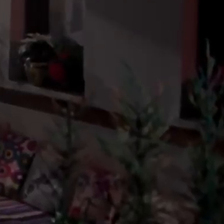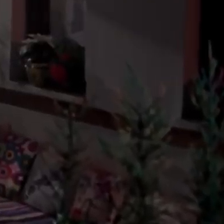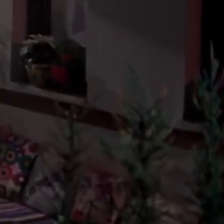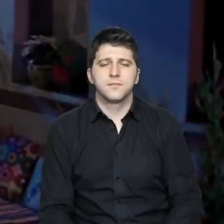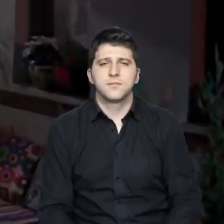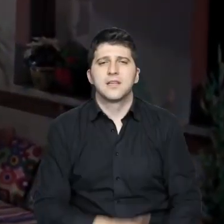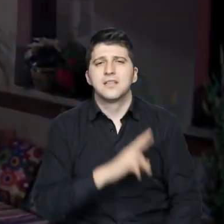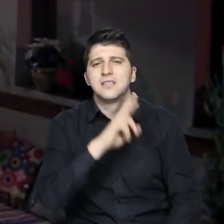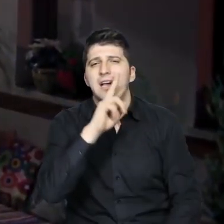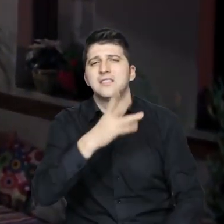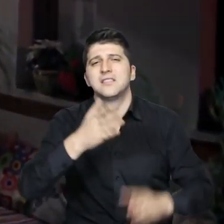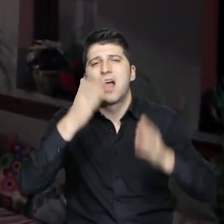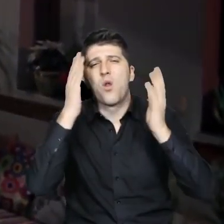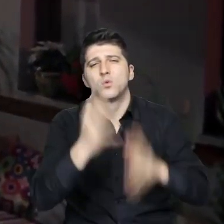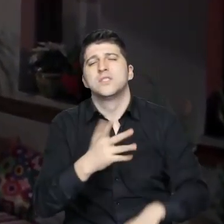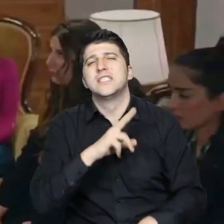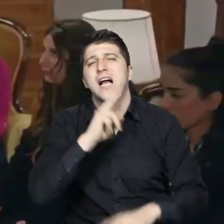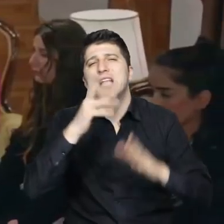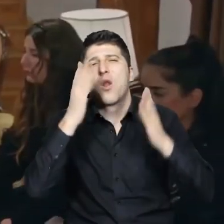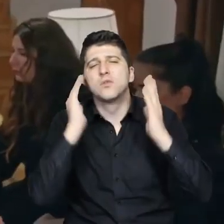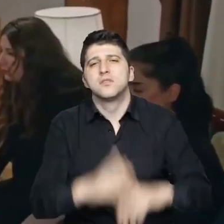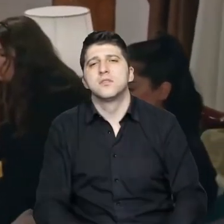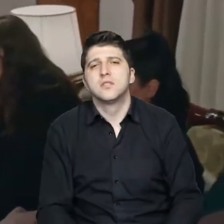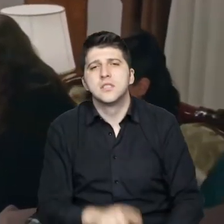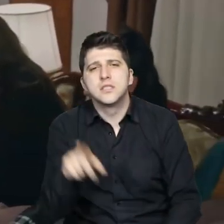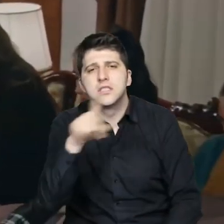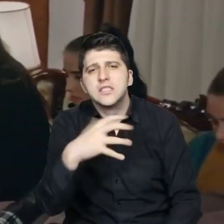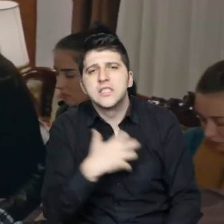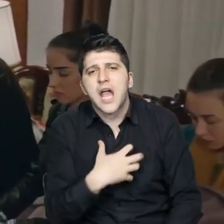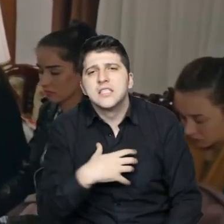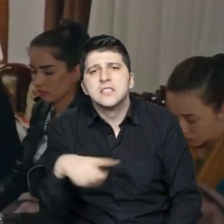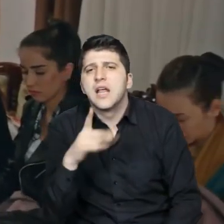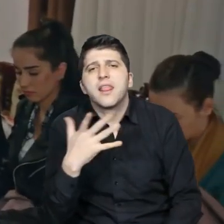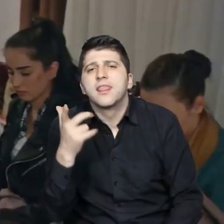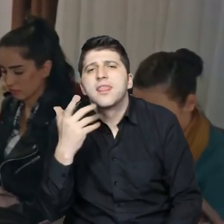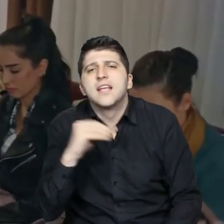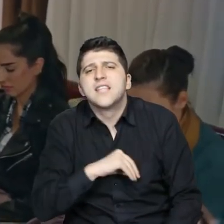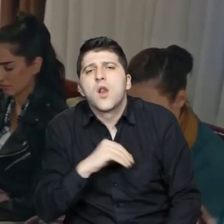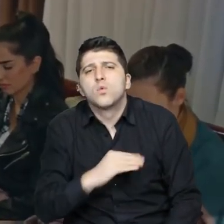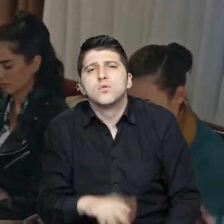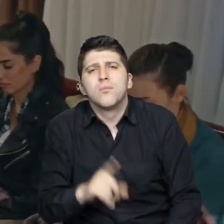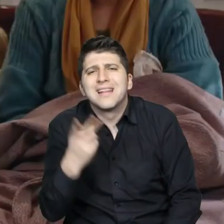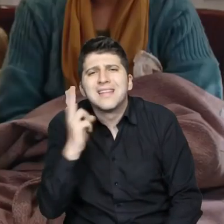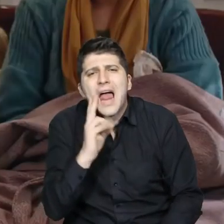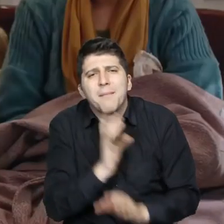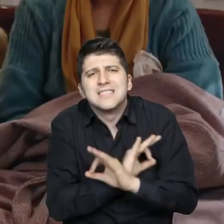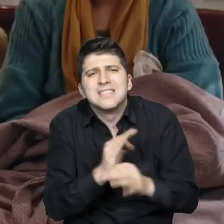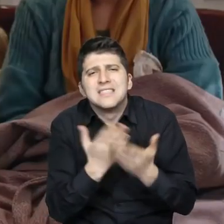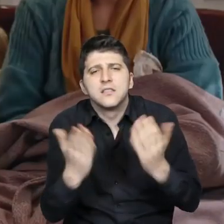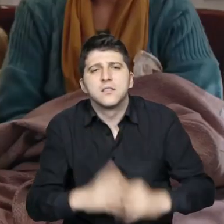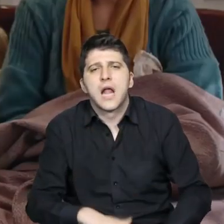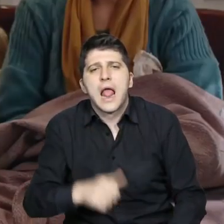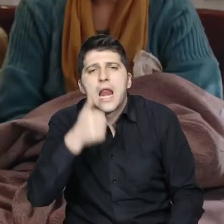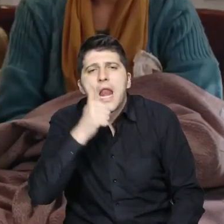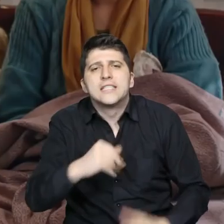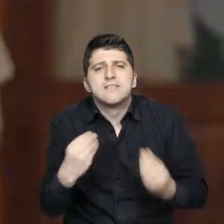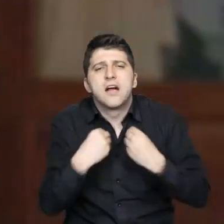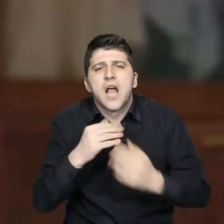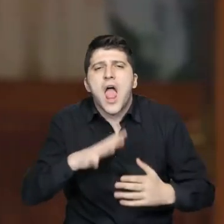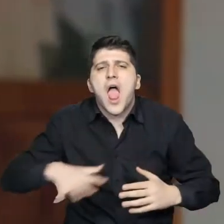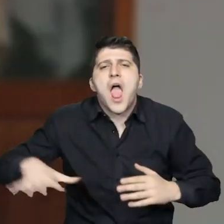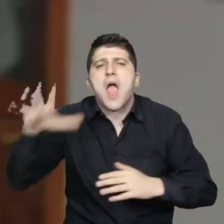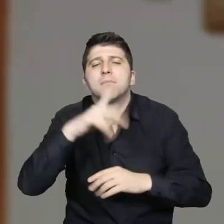Yazıklar olsun. Yazıklar olsun size. Ya siz kendinizi ne zannediyorsunuz? Bu ne arsızlık, bu ne edepsizlik? Rezil ettiniz beni bütün